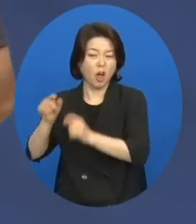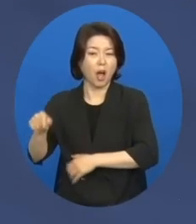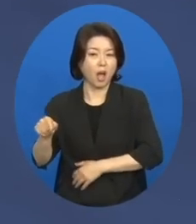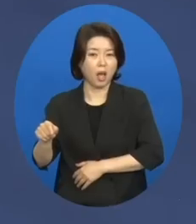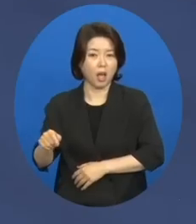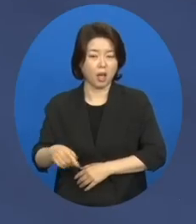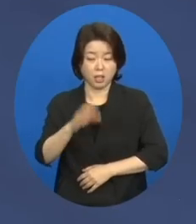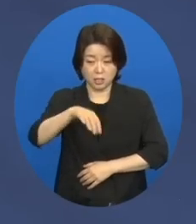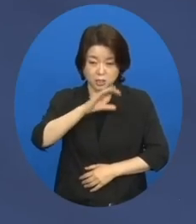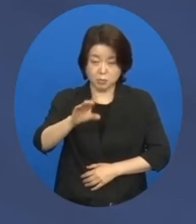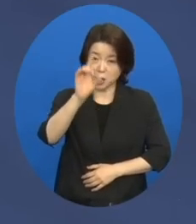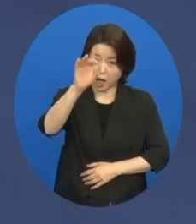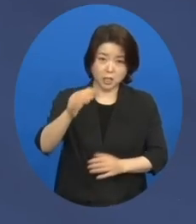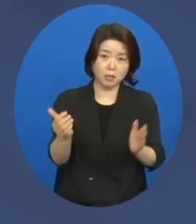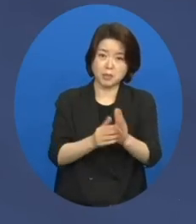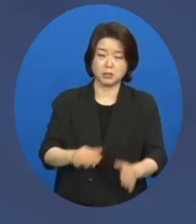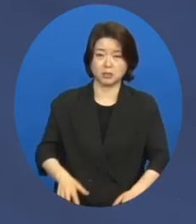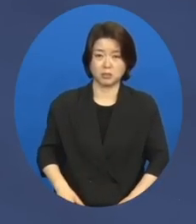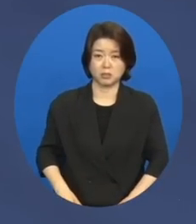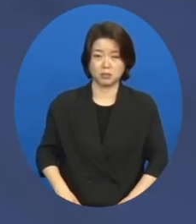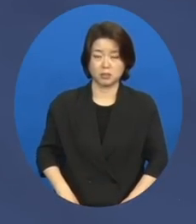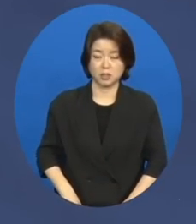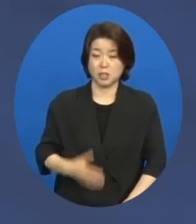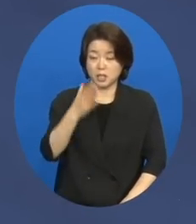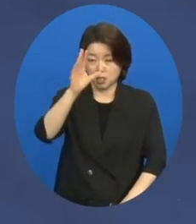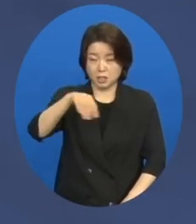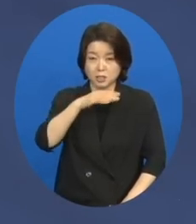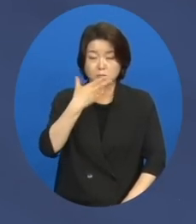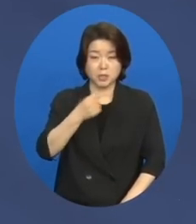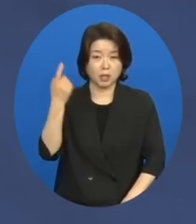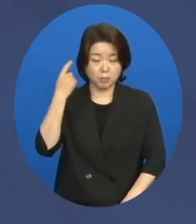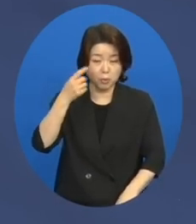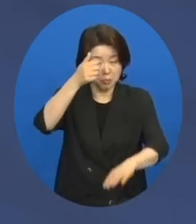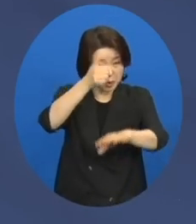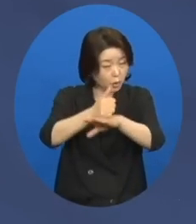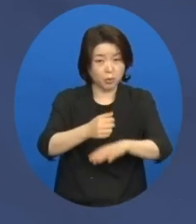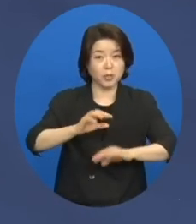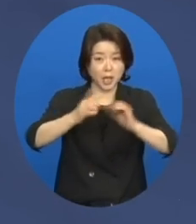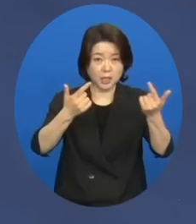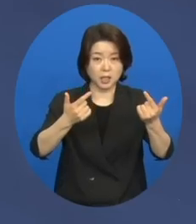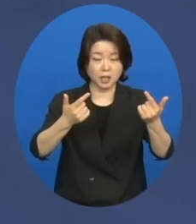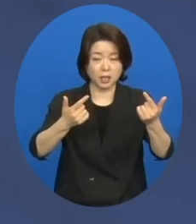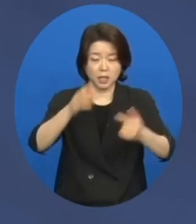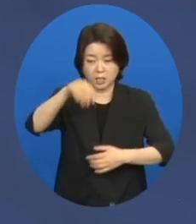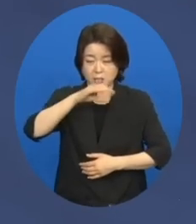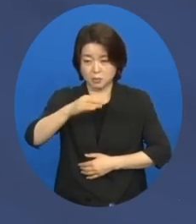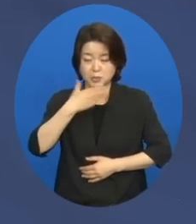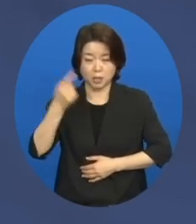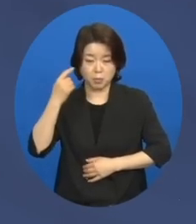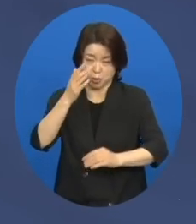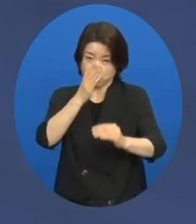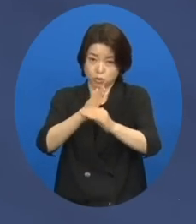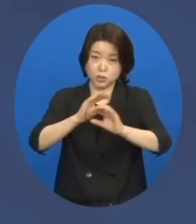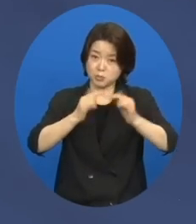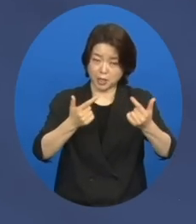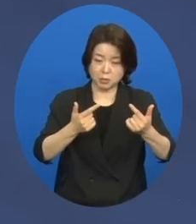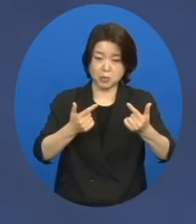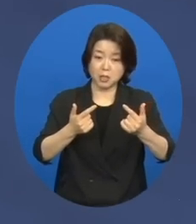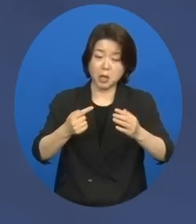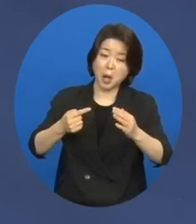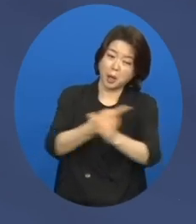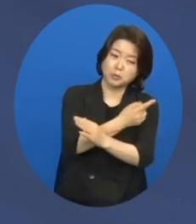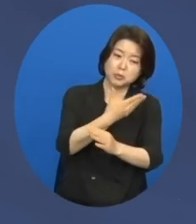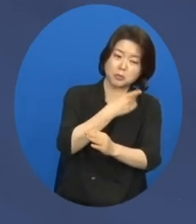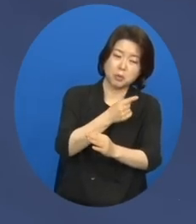십자가의 복음이 결론이 되지 아니하면, 십자가의 복음이 중심이 되지 아니하면 우린 다른 복음을 추구하고